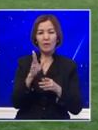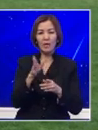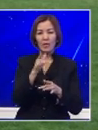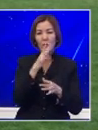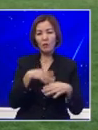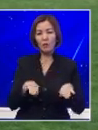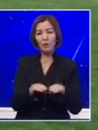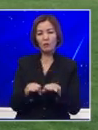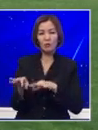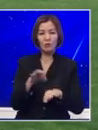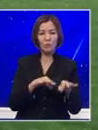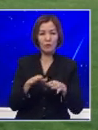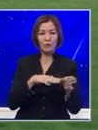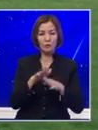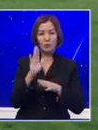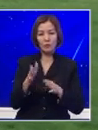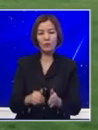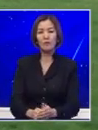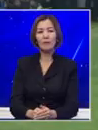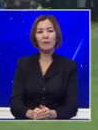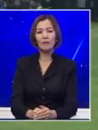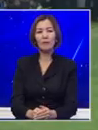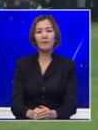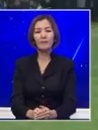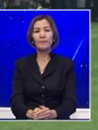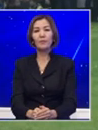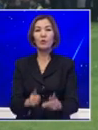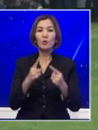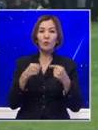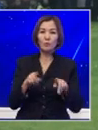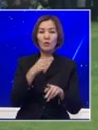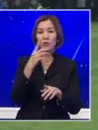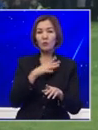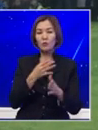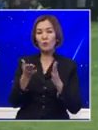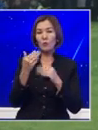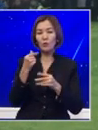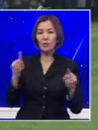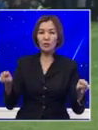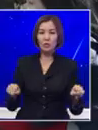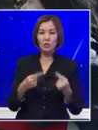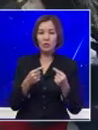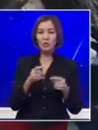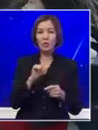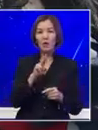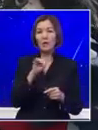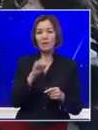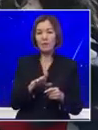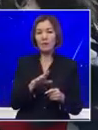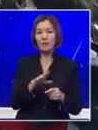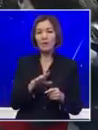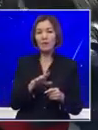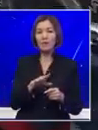ұқсас жобаларды қолға аламыз деген ойдамыз. Ұйымдастырушылар ақпарынша өткенді жаңғырту Ақтабан шұбырынды алкоголь